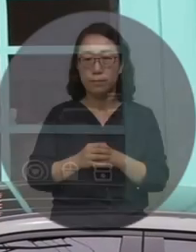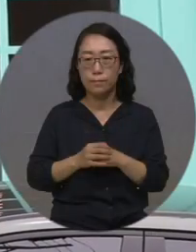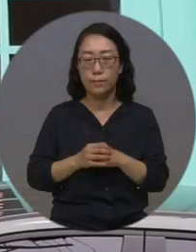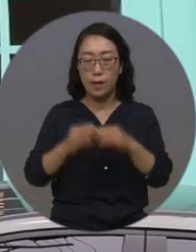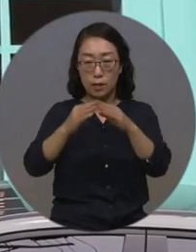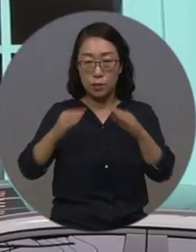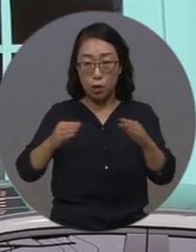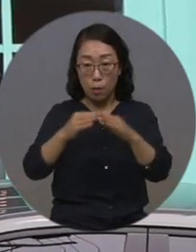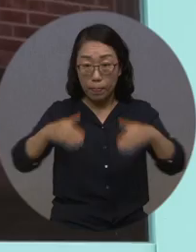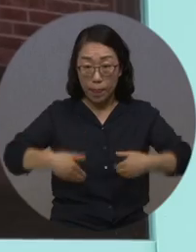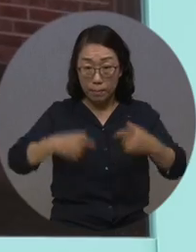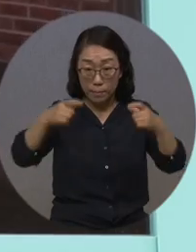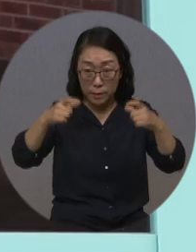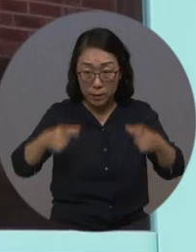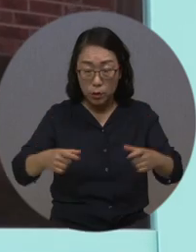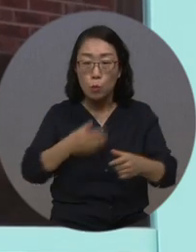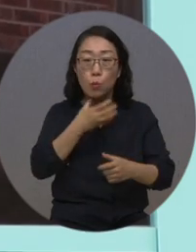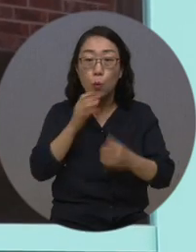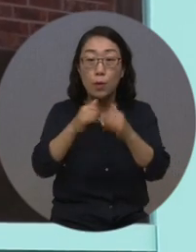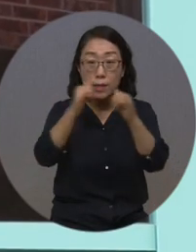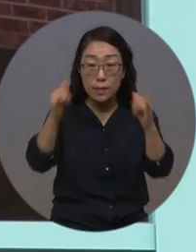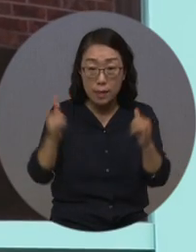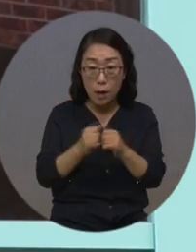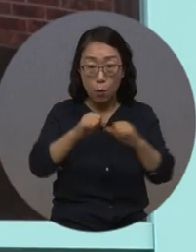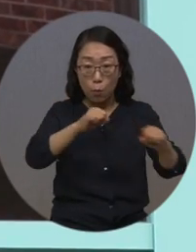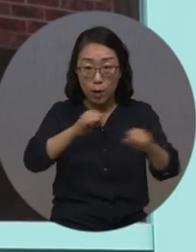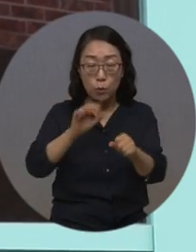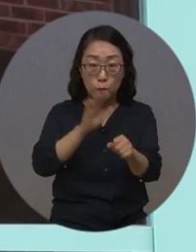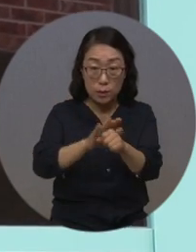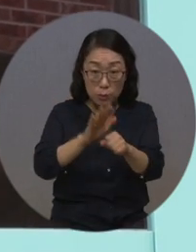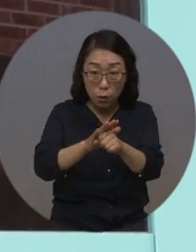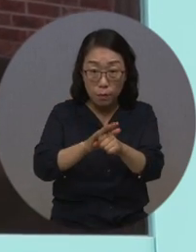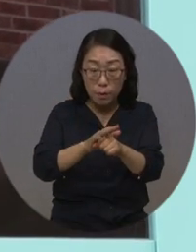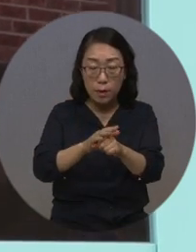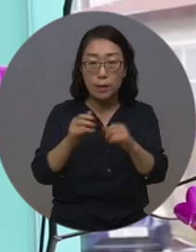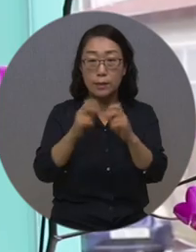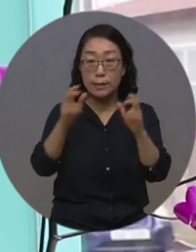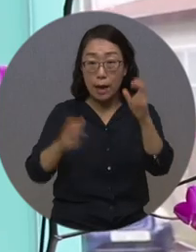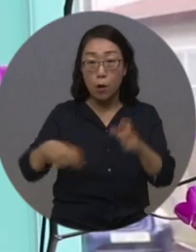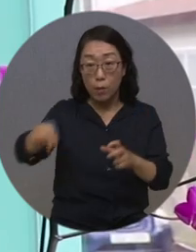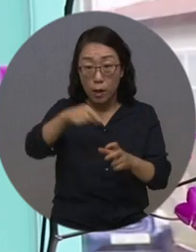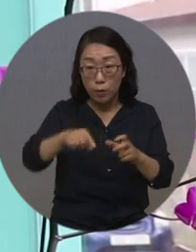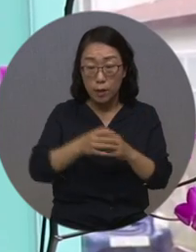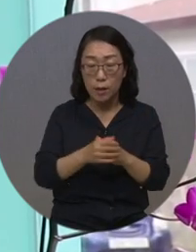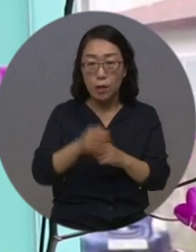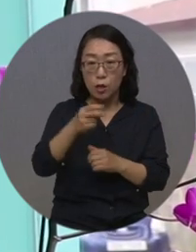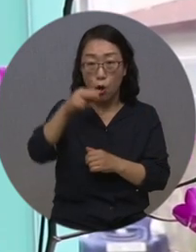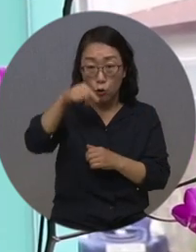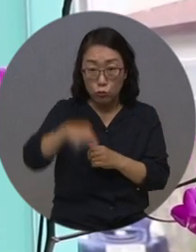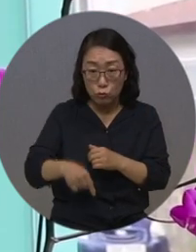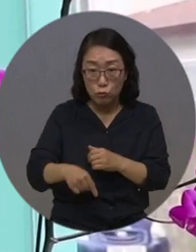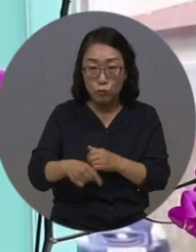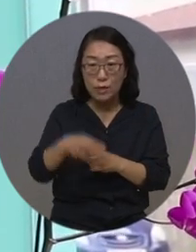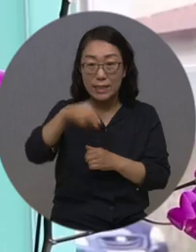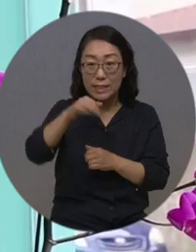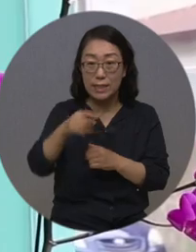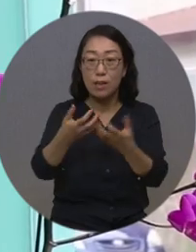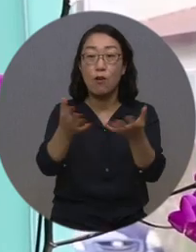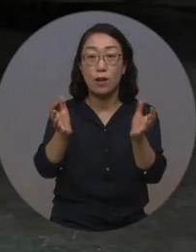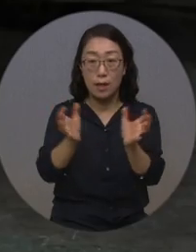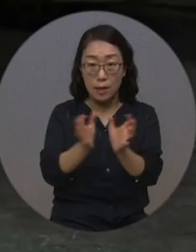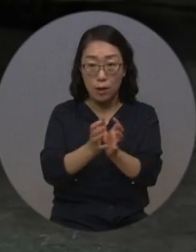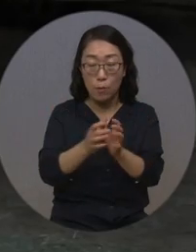전남 지역 노인 사회 활동 지원 사업 전담 기관 가운데 한 곳인 여수 시니어 클럽이